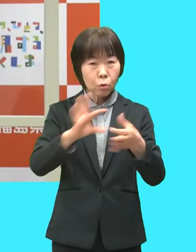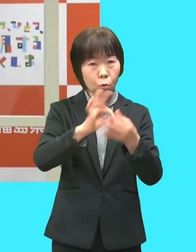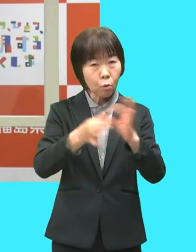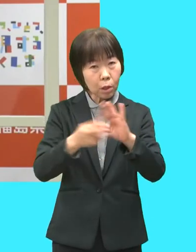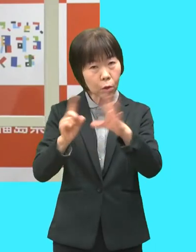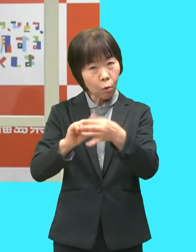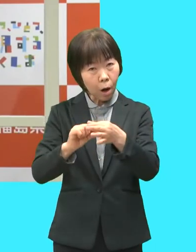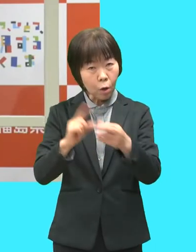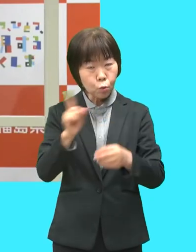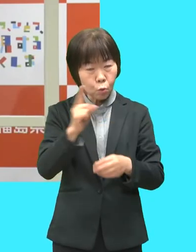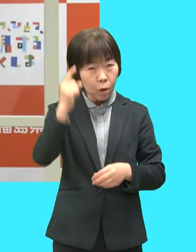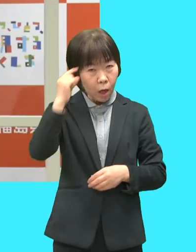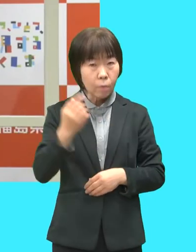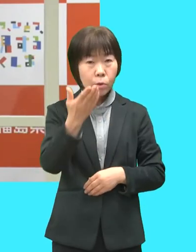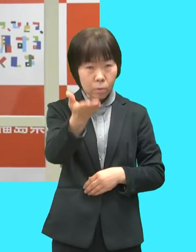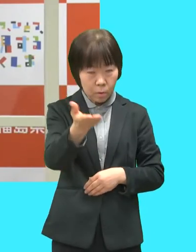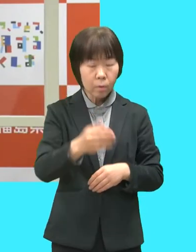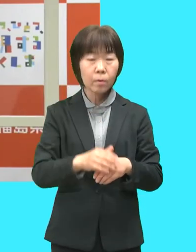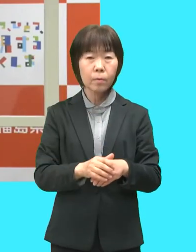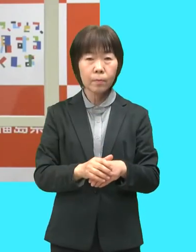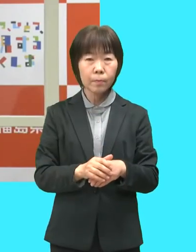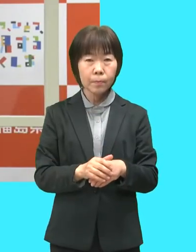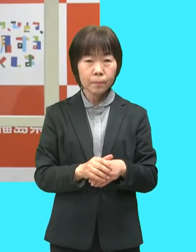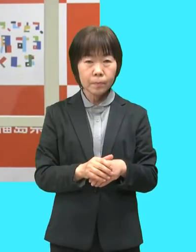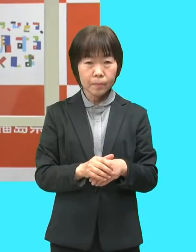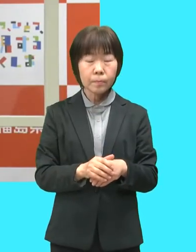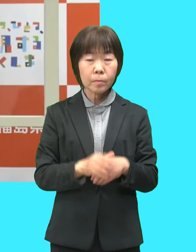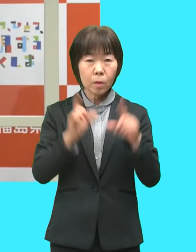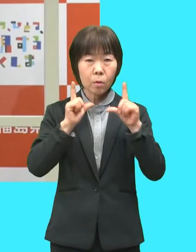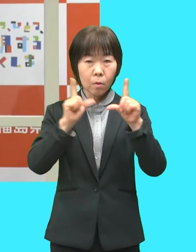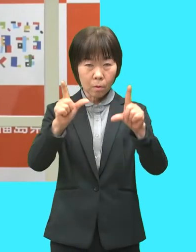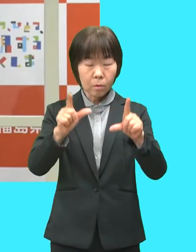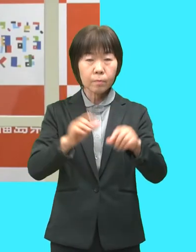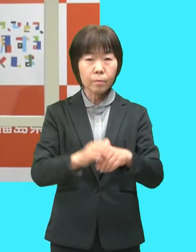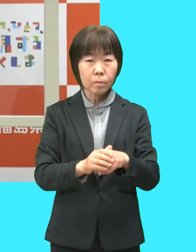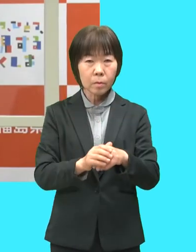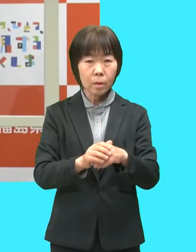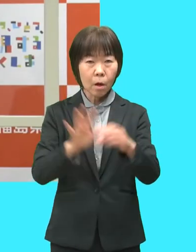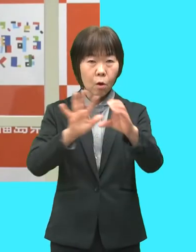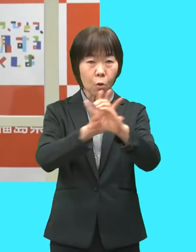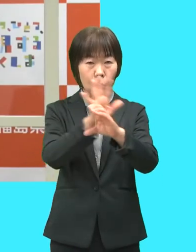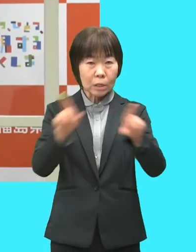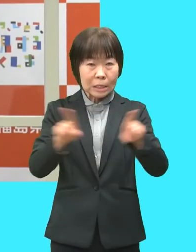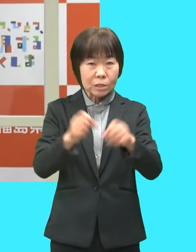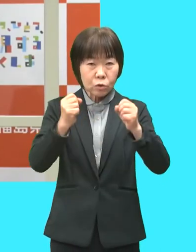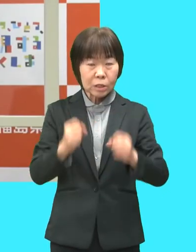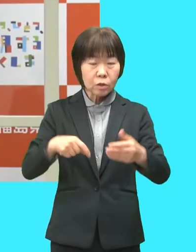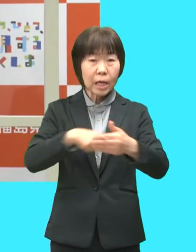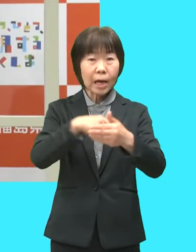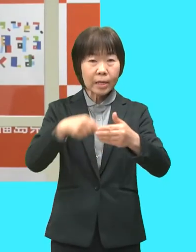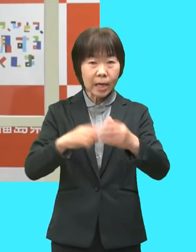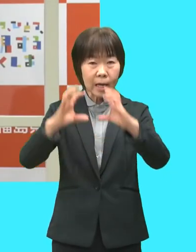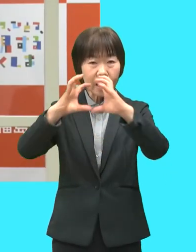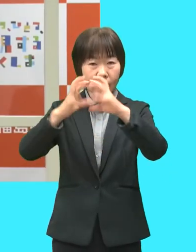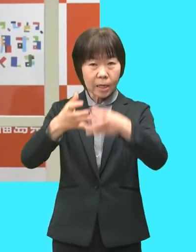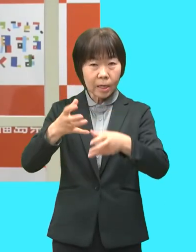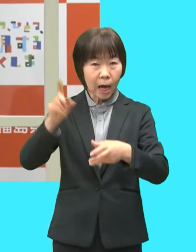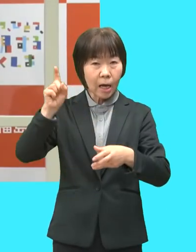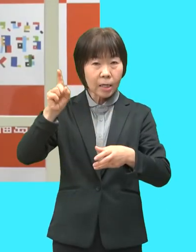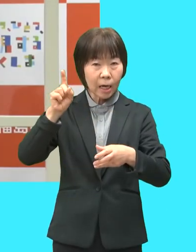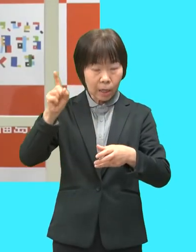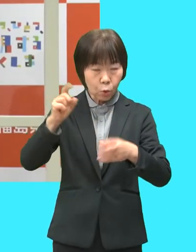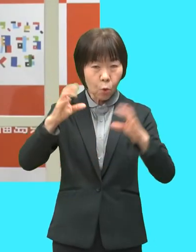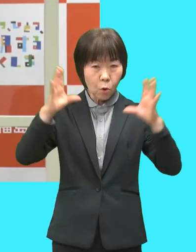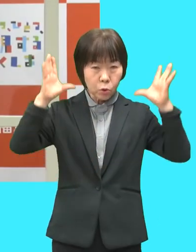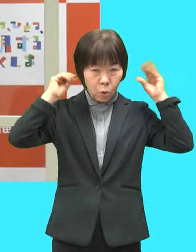うふうになったか、知事のお考えを伺います。 まずウィズコロナにおける特に海外への情報の発